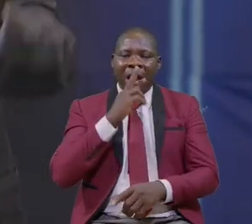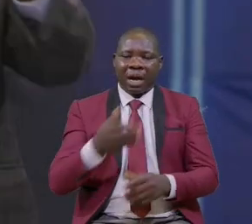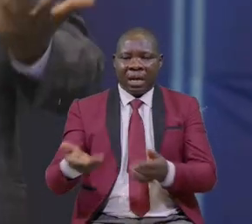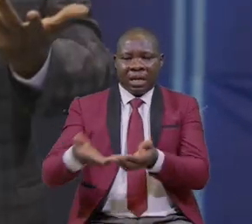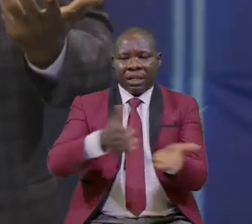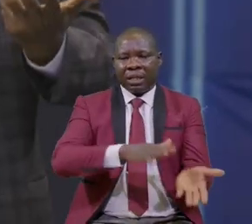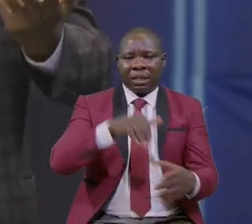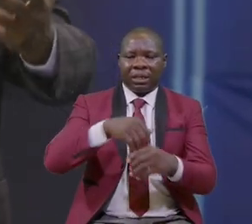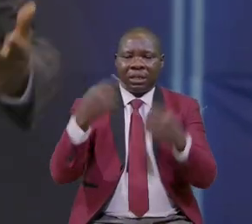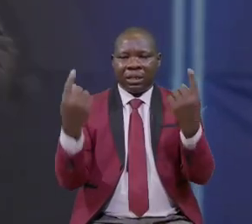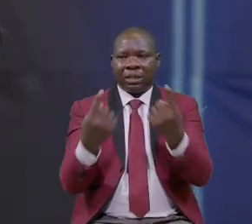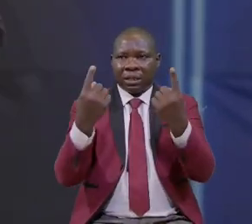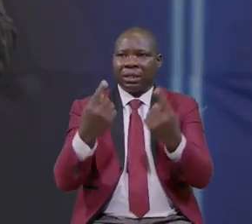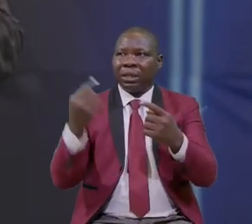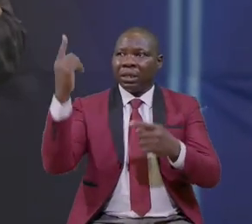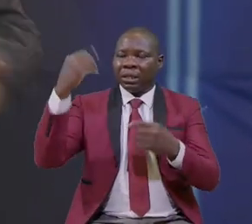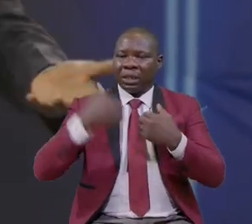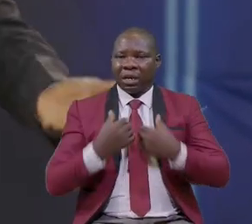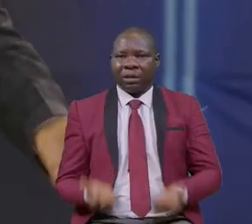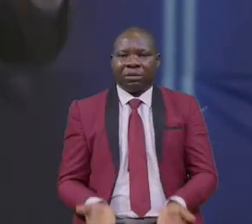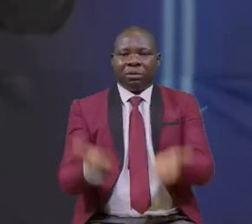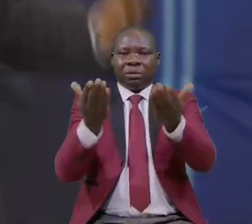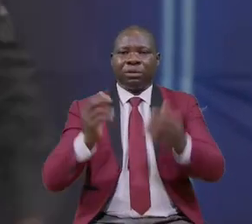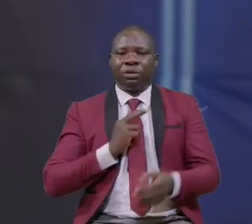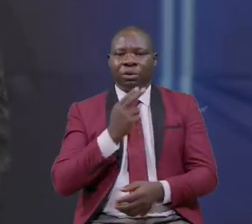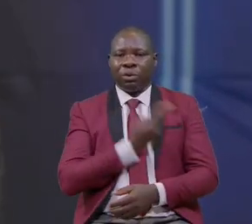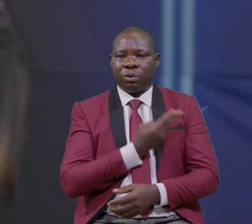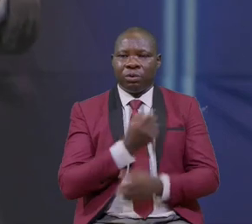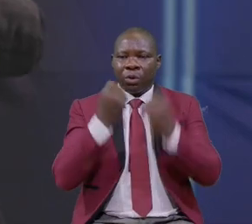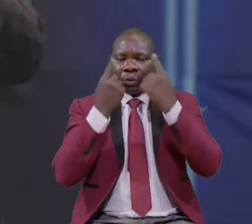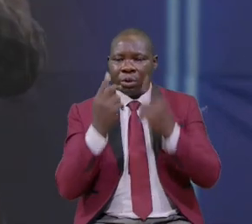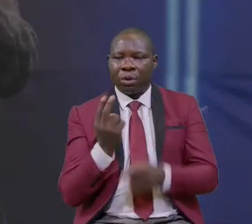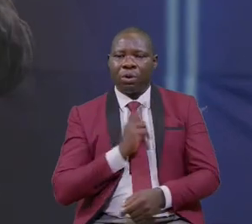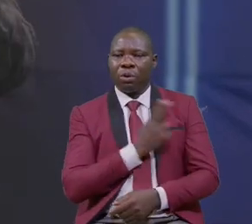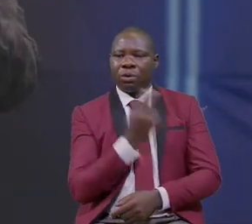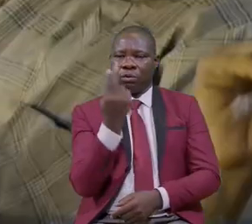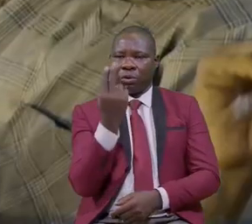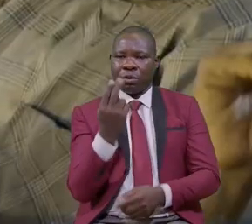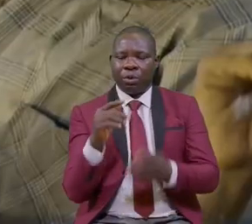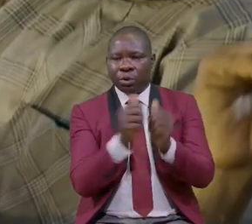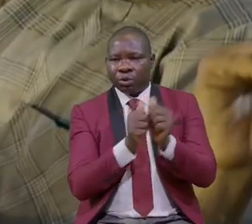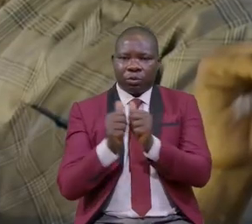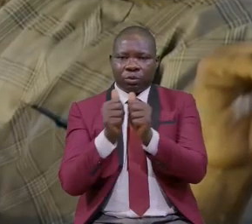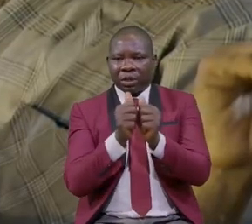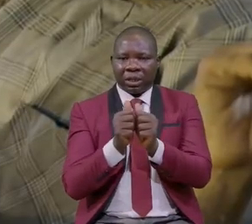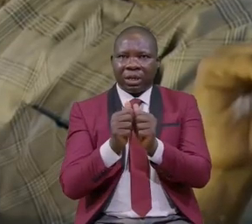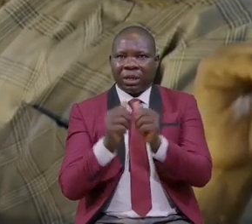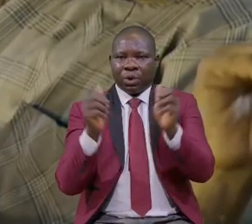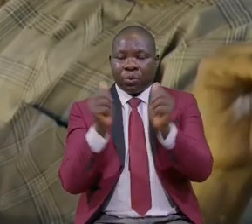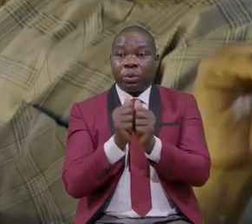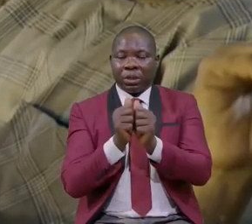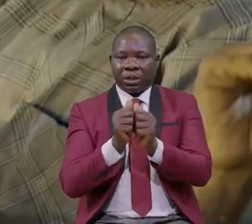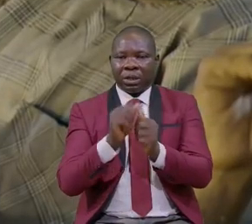nous a rendus à la vie. Il nous a ramenés à la vie. Il nous a relevés de la mort avec